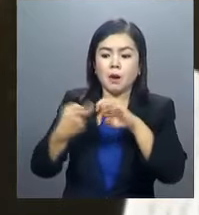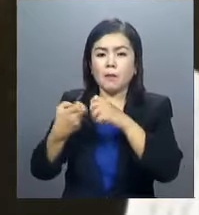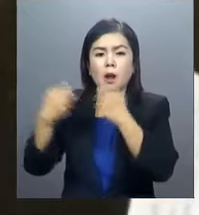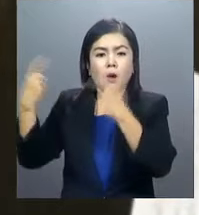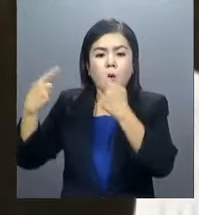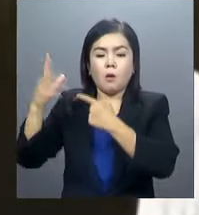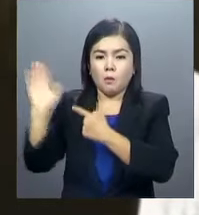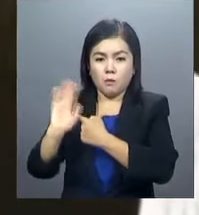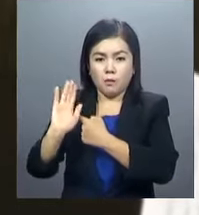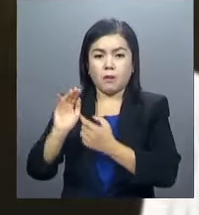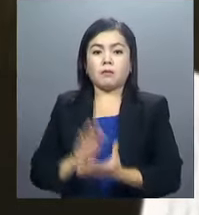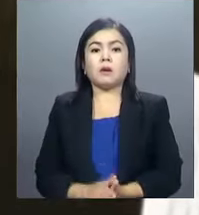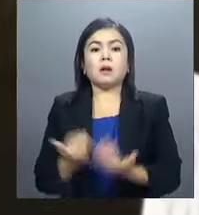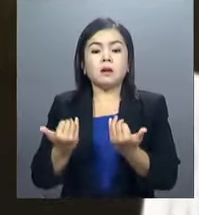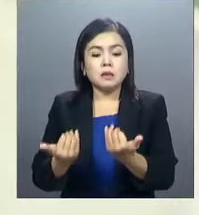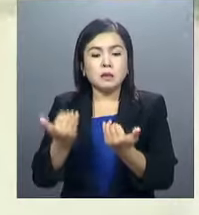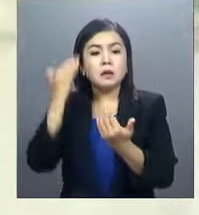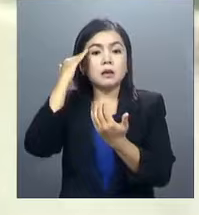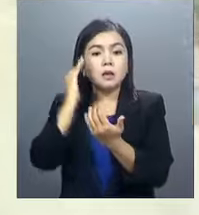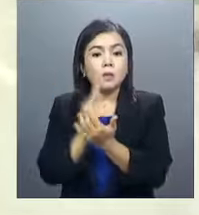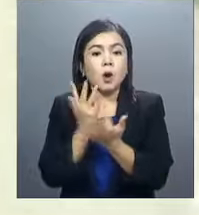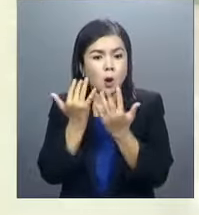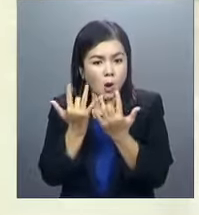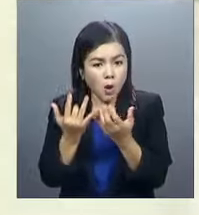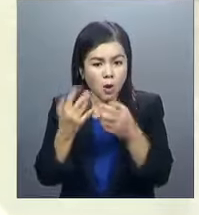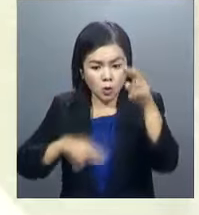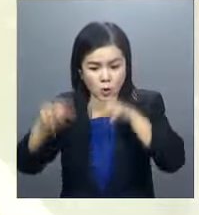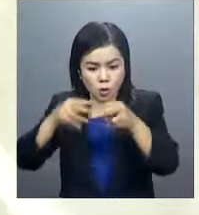ยซึ่งทางตำรวจนะคะจะเร่งตรวจสอบทะเบียนรถ